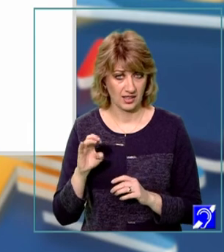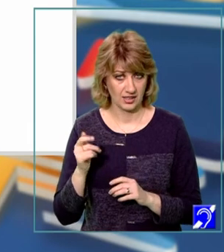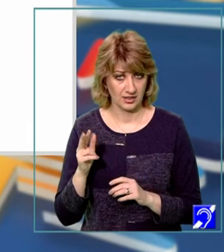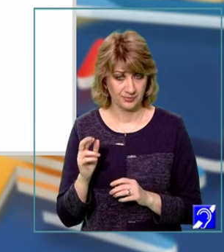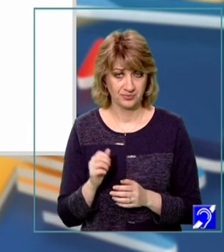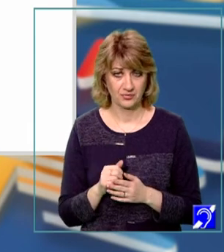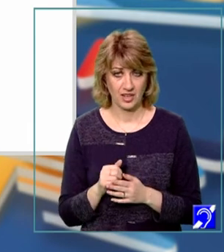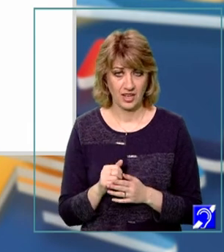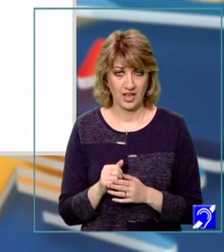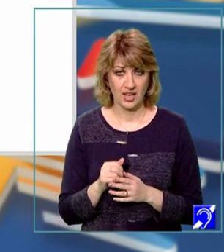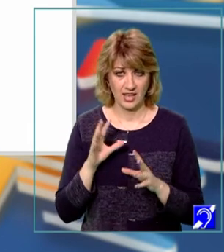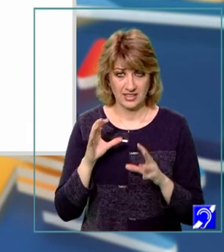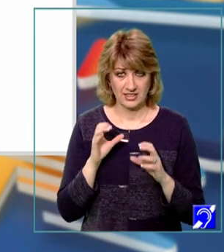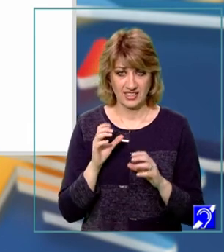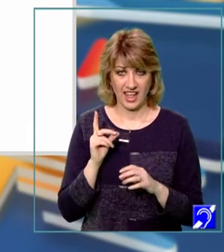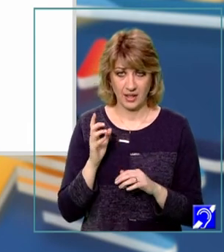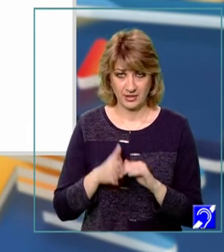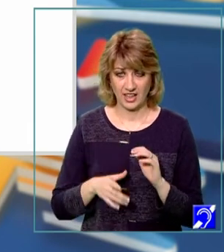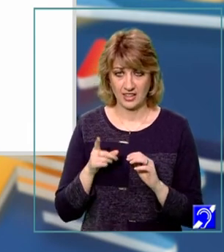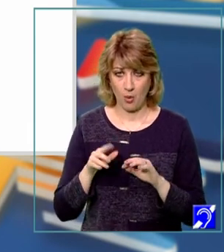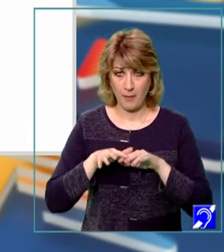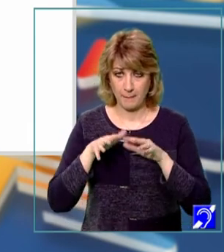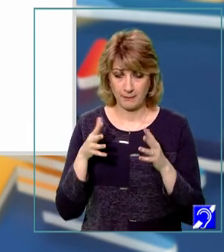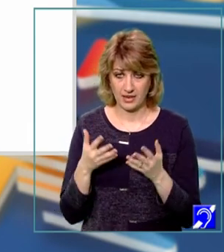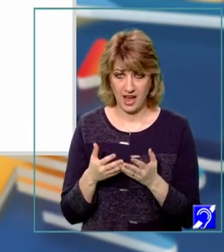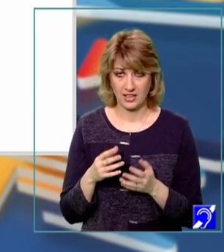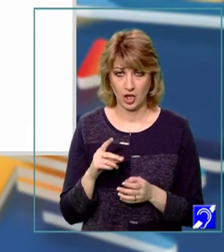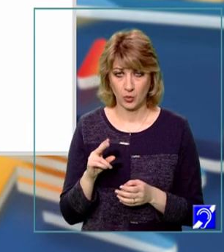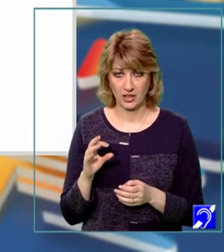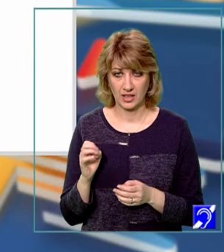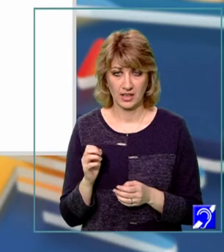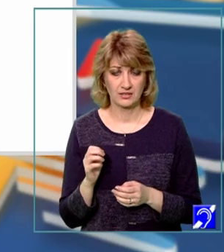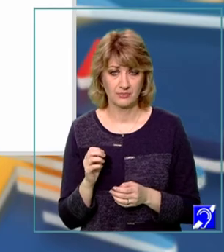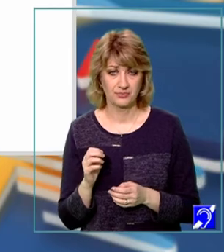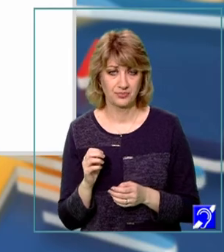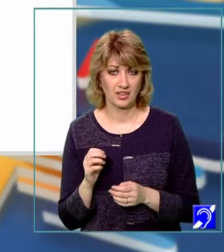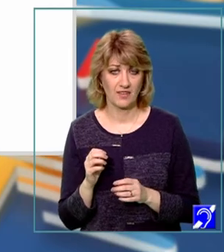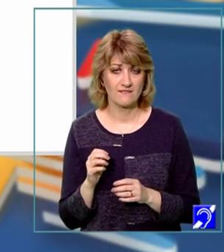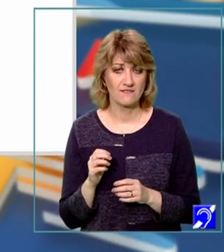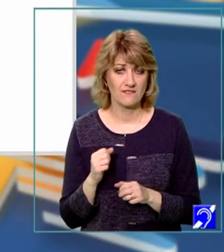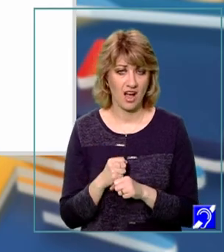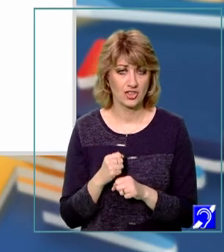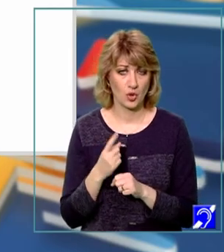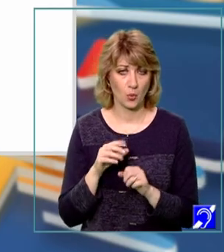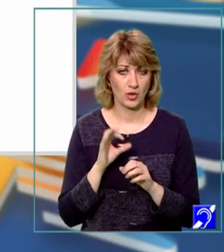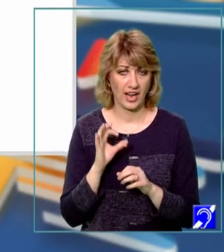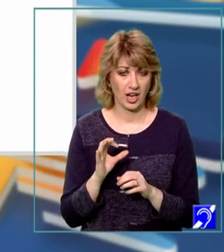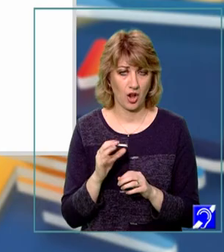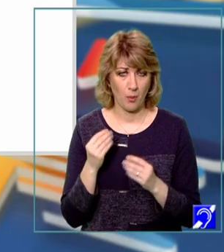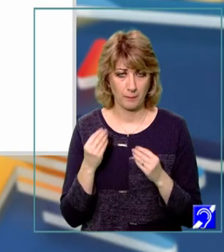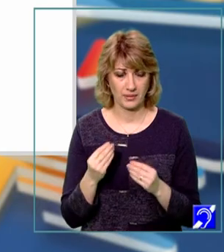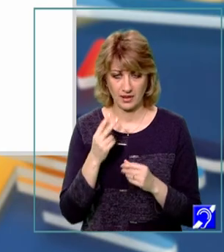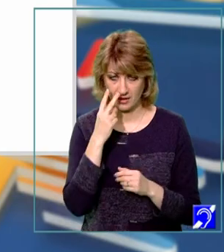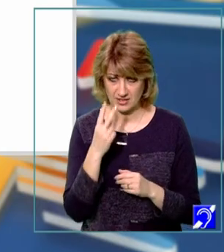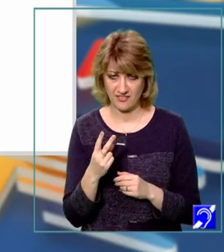că fiind delimitat de această membrană nucleară, practic formează un nucleu foarte bine